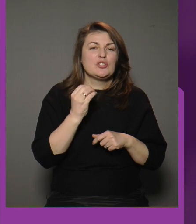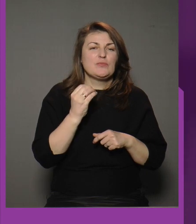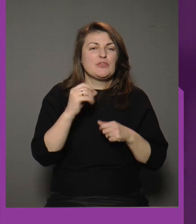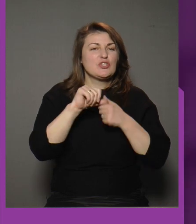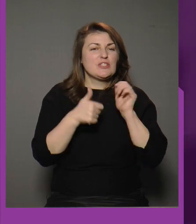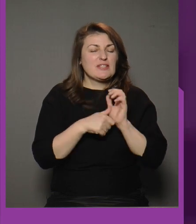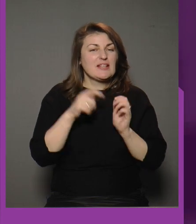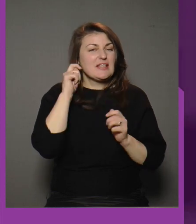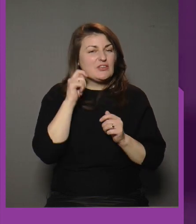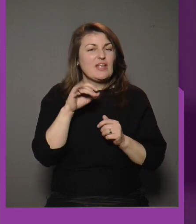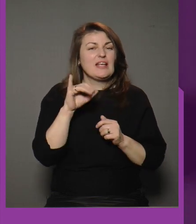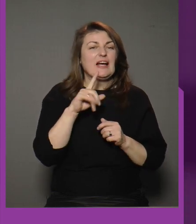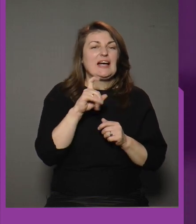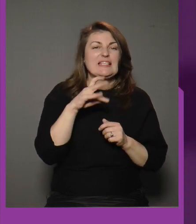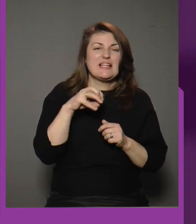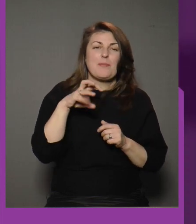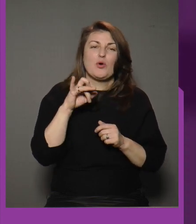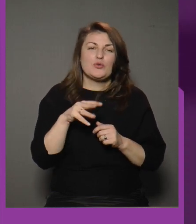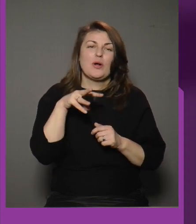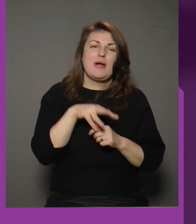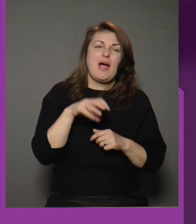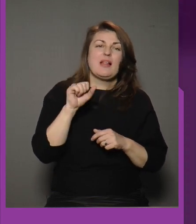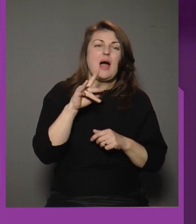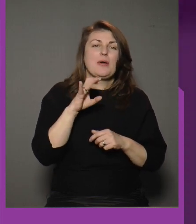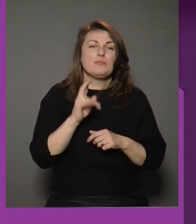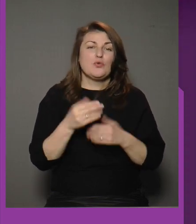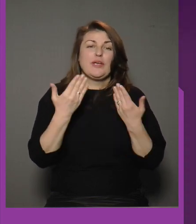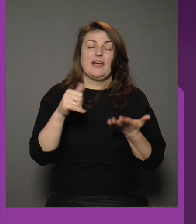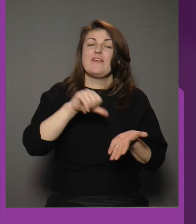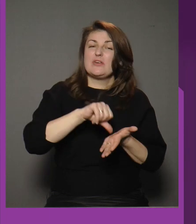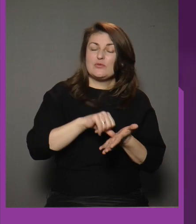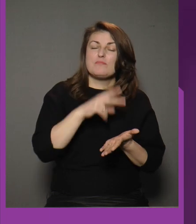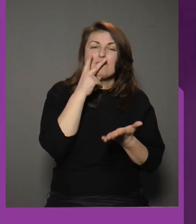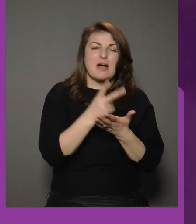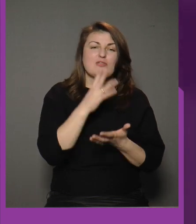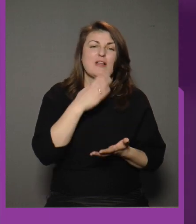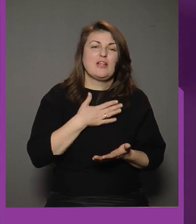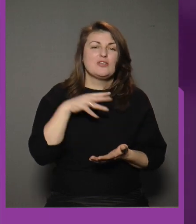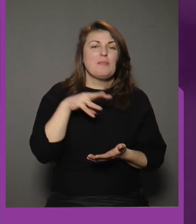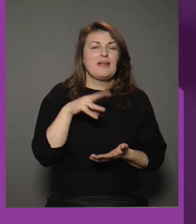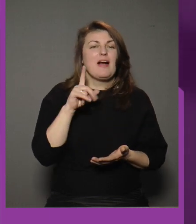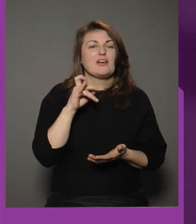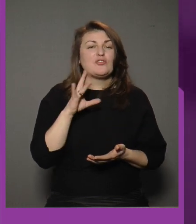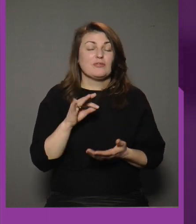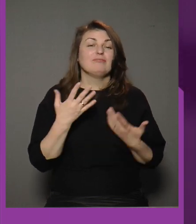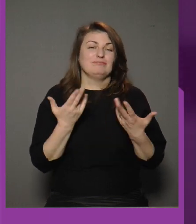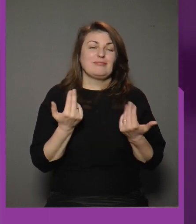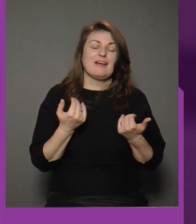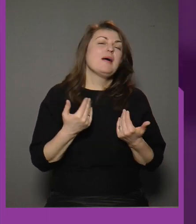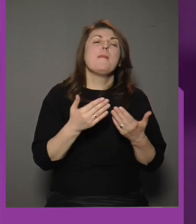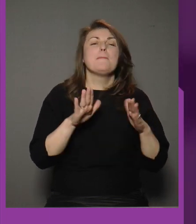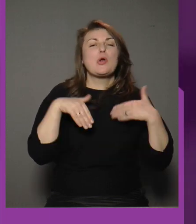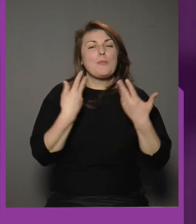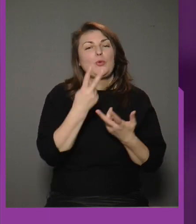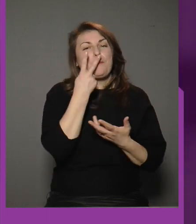16-річна Христина Морозюк та Михайло Абрамчук. Їхній виступ бачила наша Марія Харченко. Ну, власне, так. Пропоную